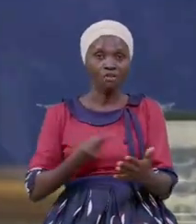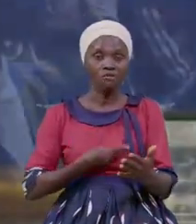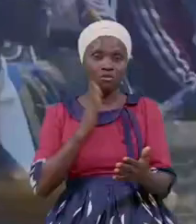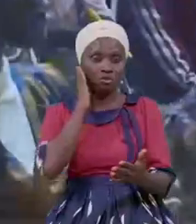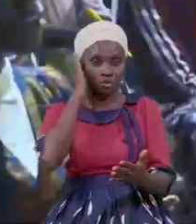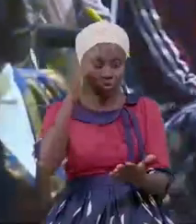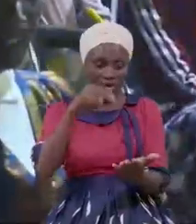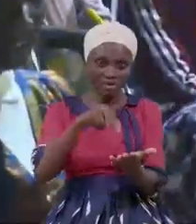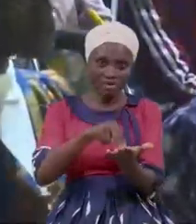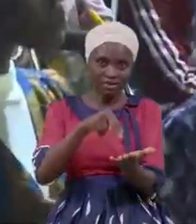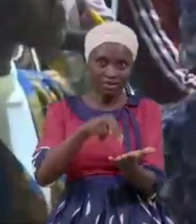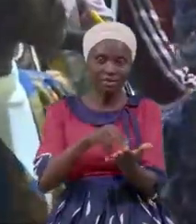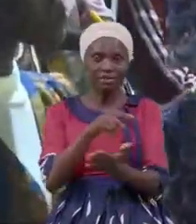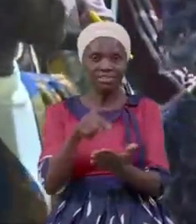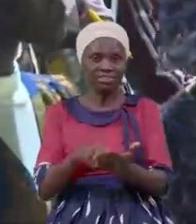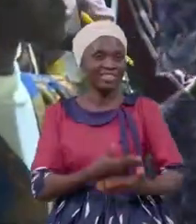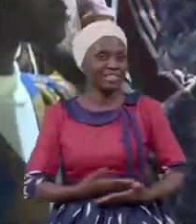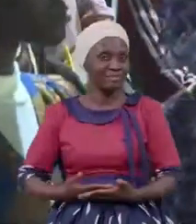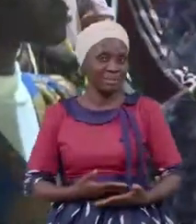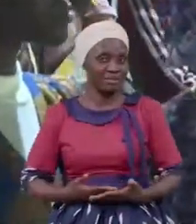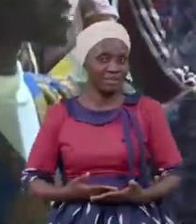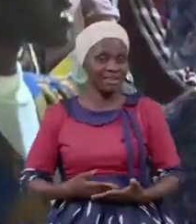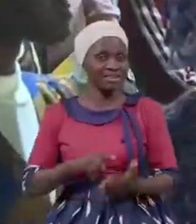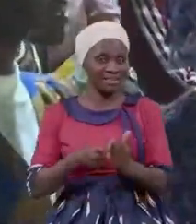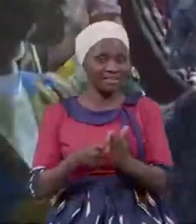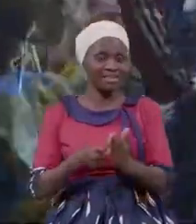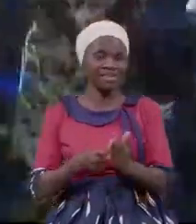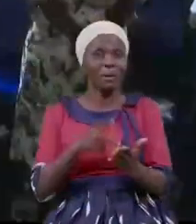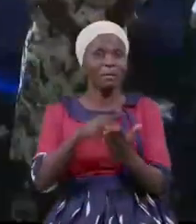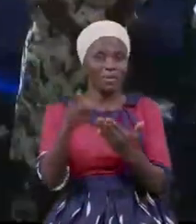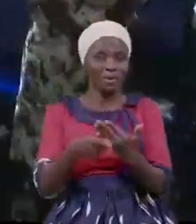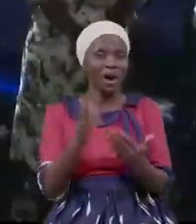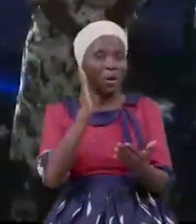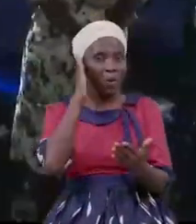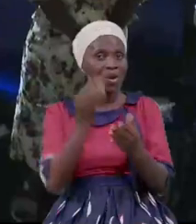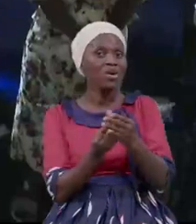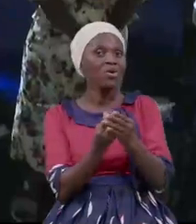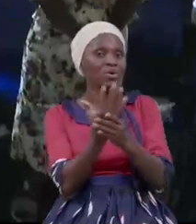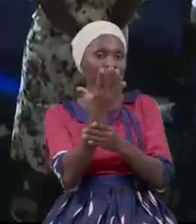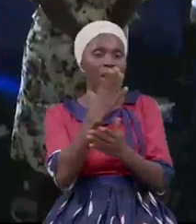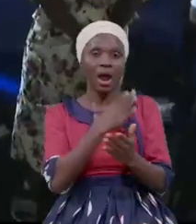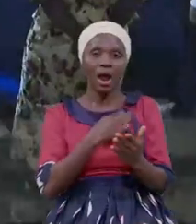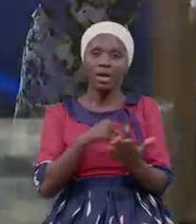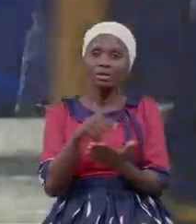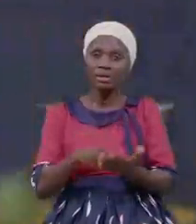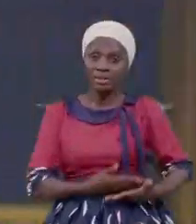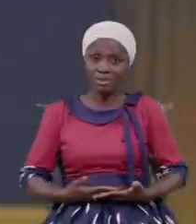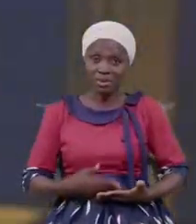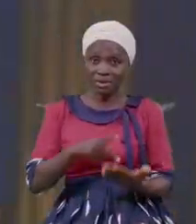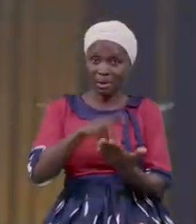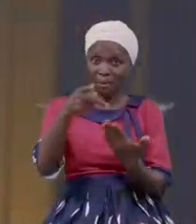nourrir ce bébé ce mouvement qui est notre bébé va grandir et ce bébé